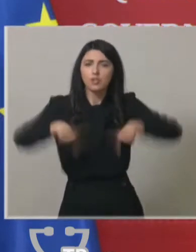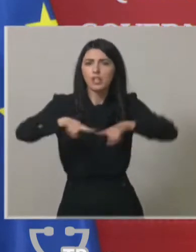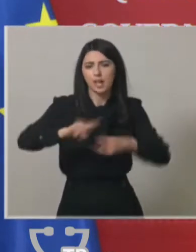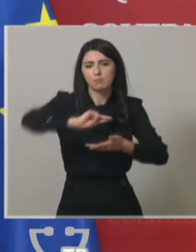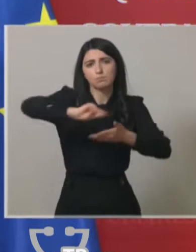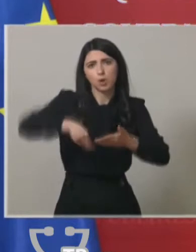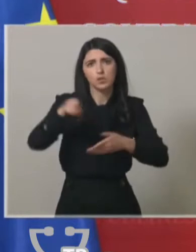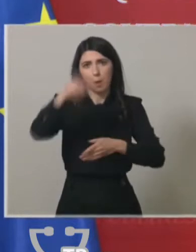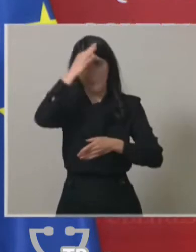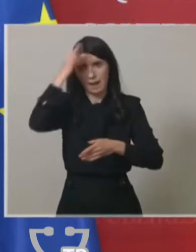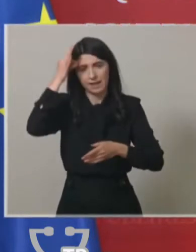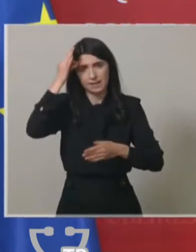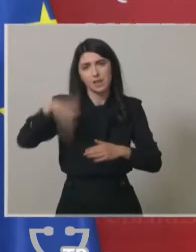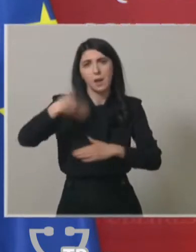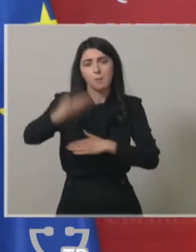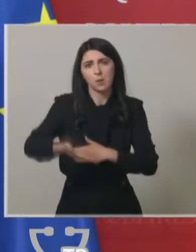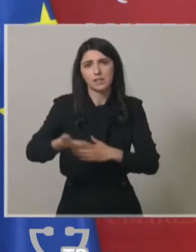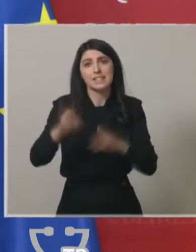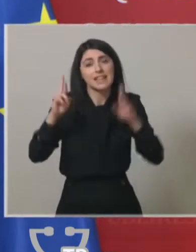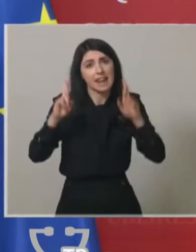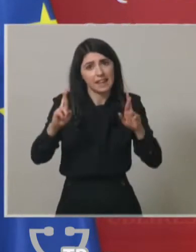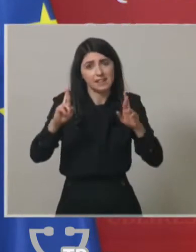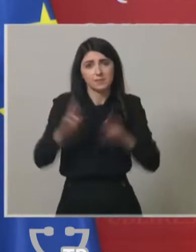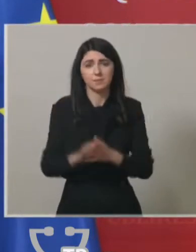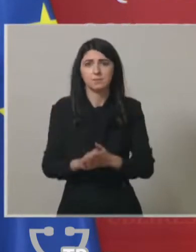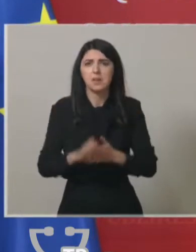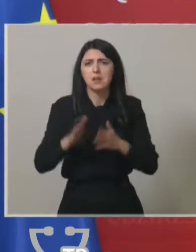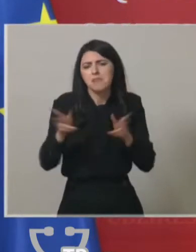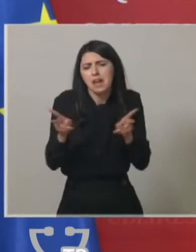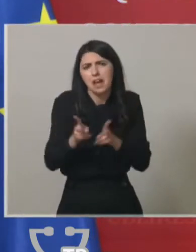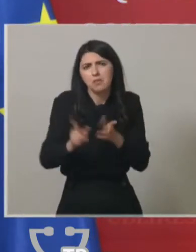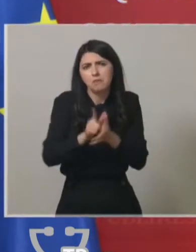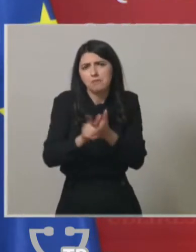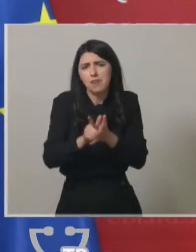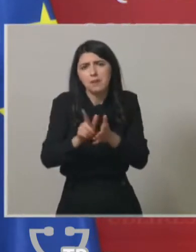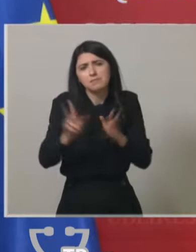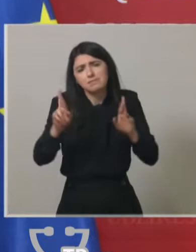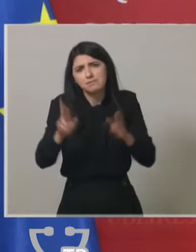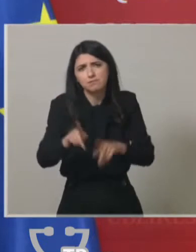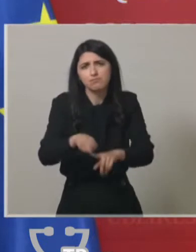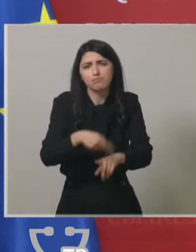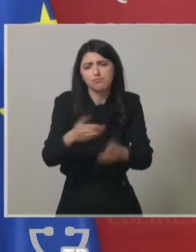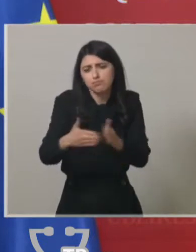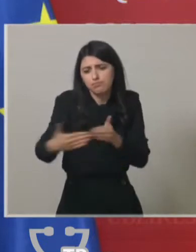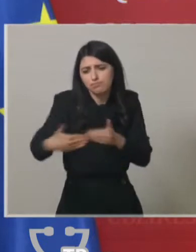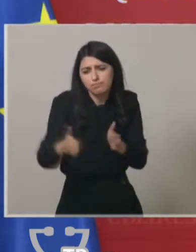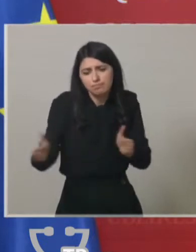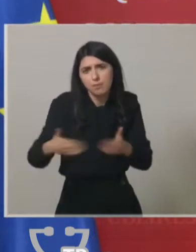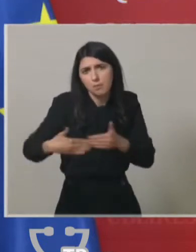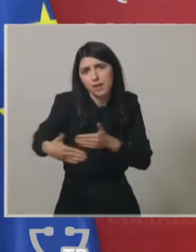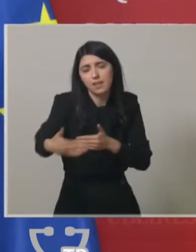во понеделник, после што се надам дека за најкраток можен временски рок